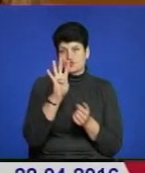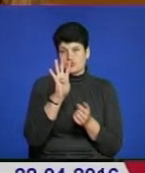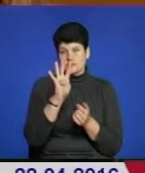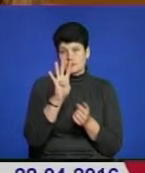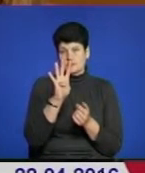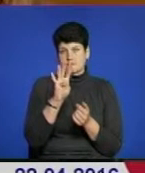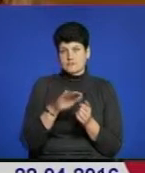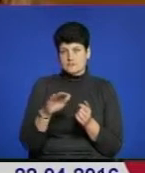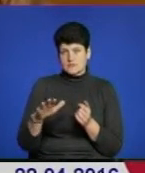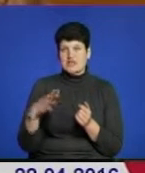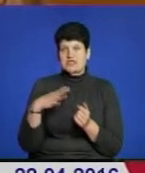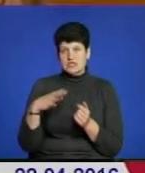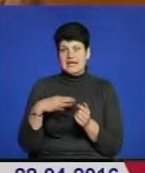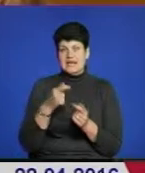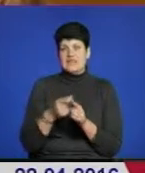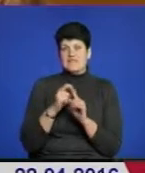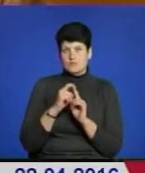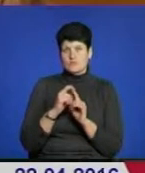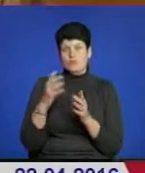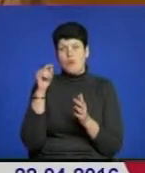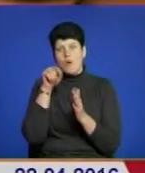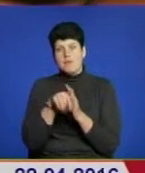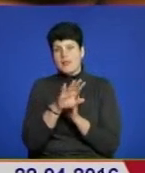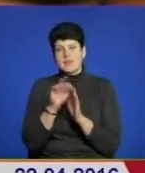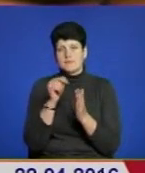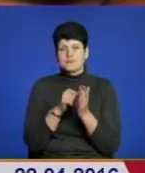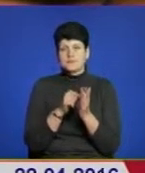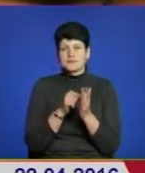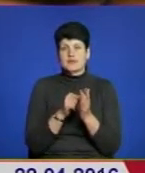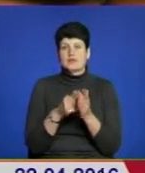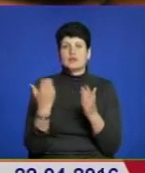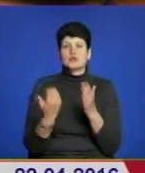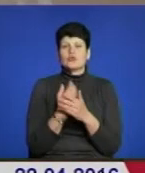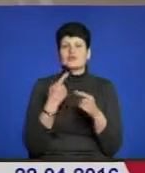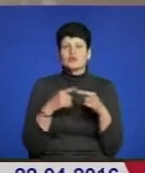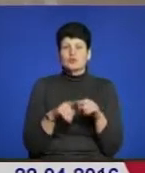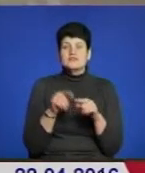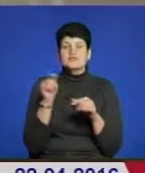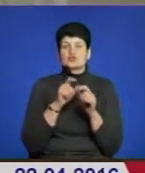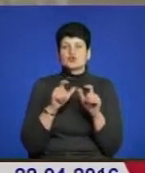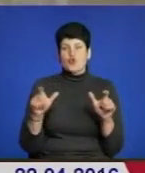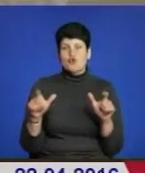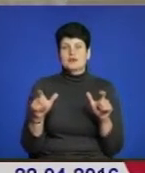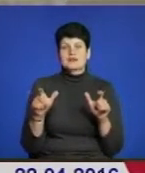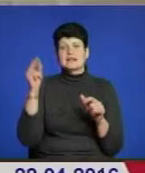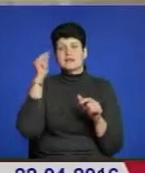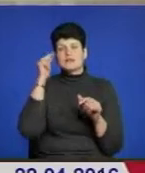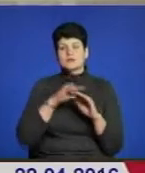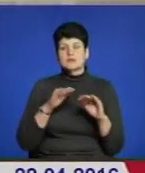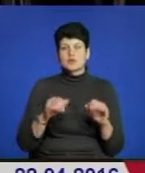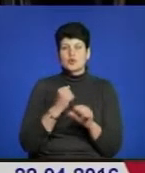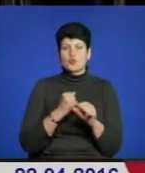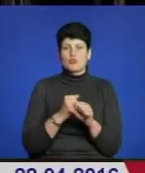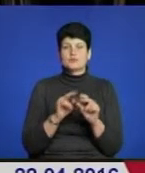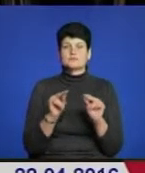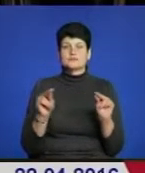учні чекають на відповідь, чи вони пройшли, чи не пройшли. Інноваційні технології у цій школі не тільки для навчання учнів, а й для роботи вчителів.